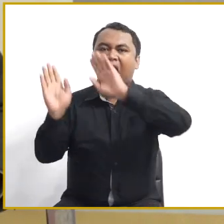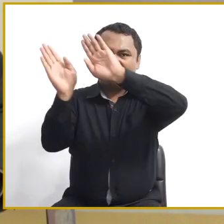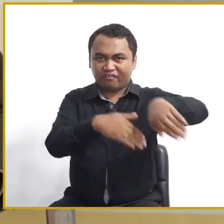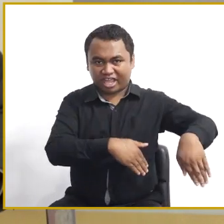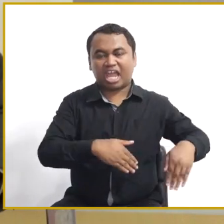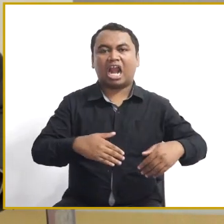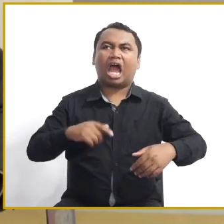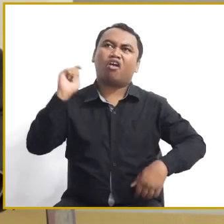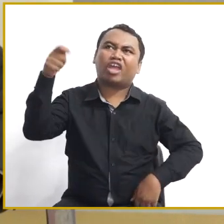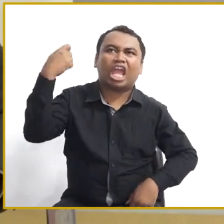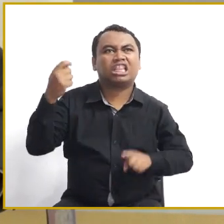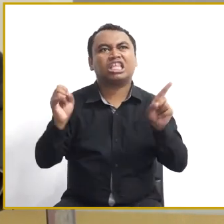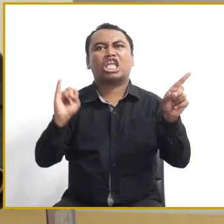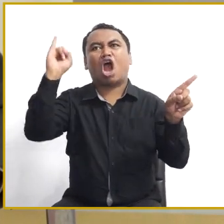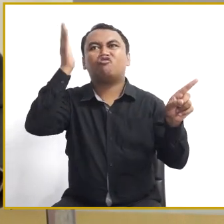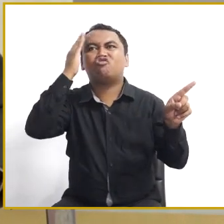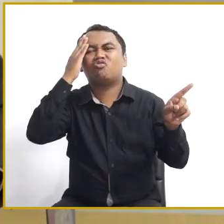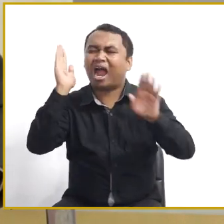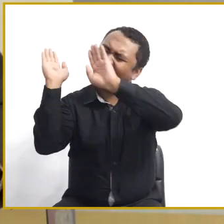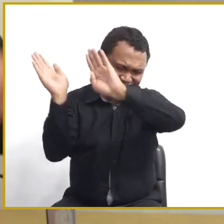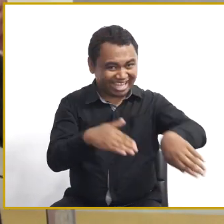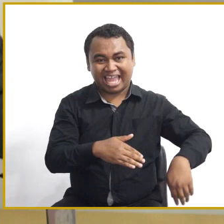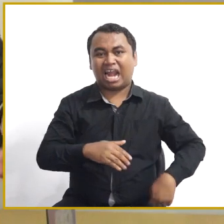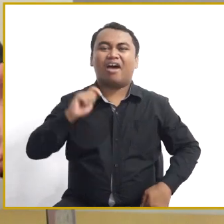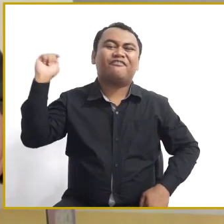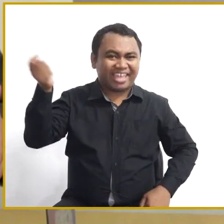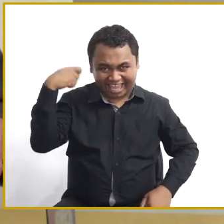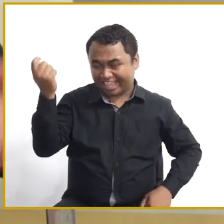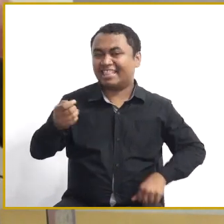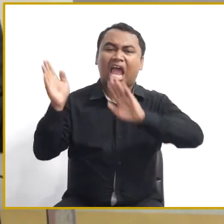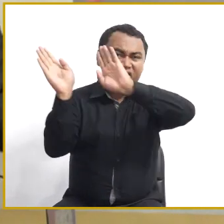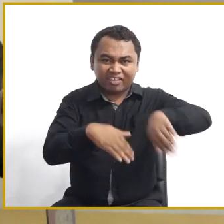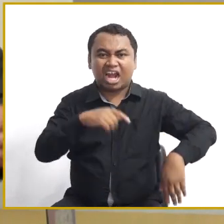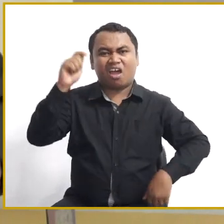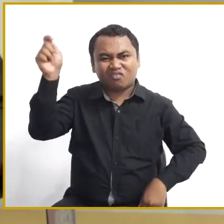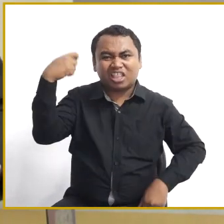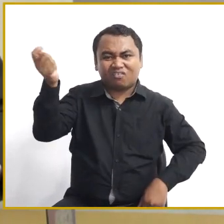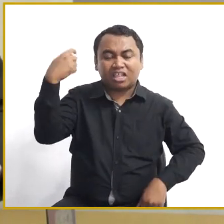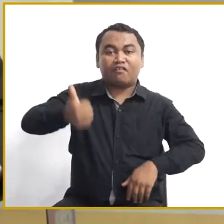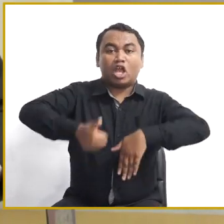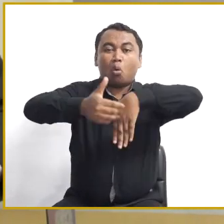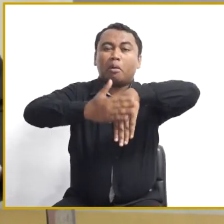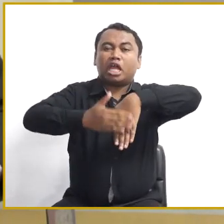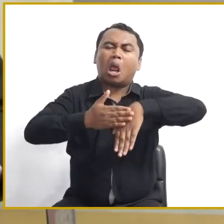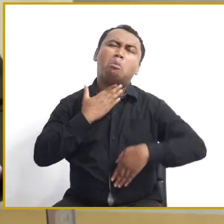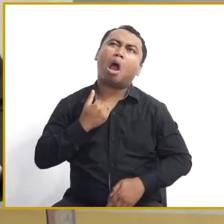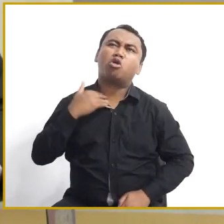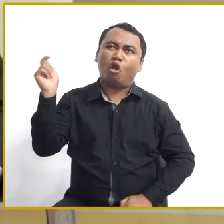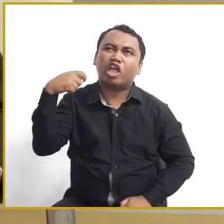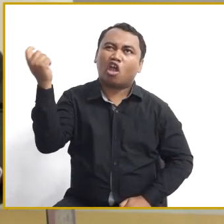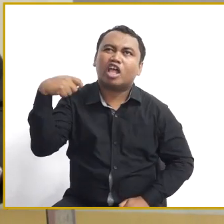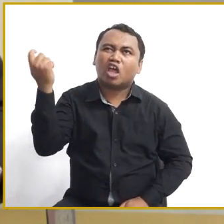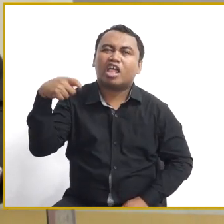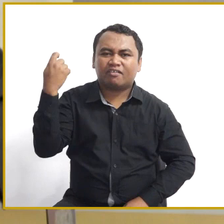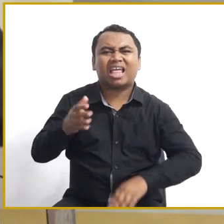fanaovana fetiana avolo zany. Anao aloha ny gasy ray manontolo voky tsara, zay tsika vao miaraka manao fety. Raha